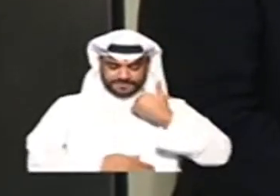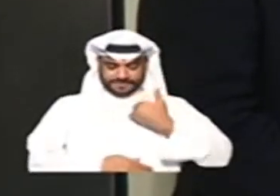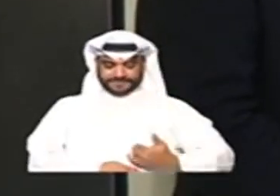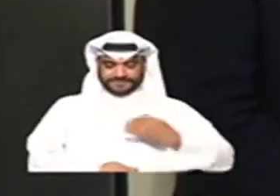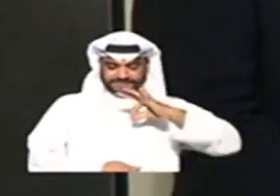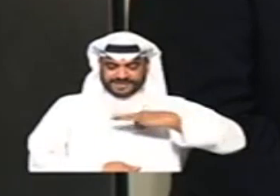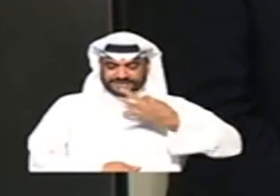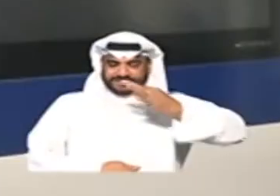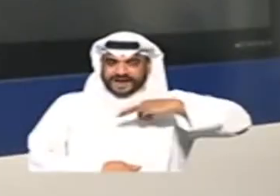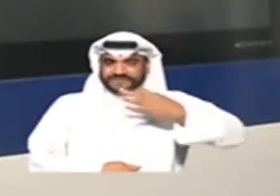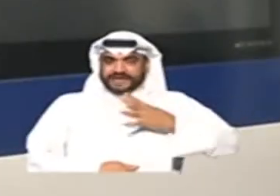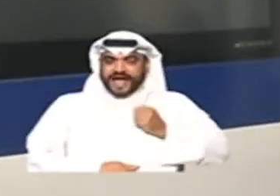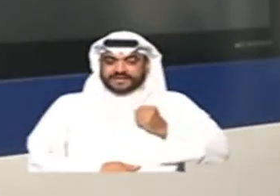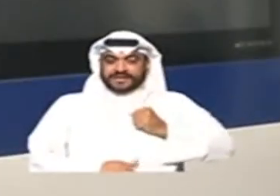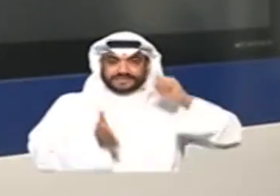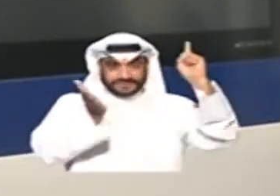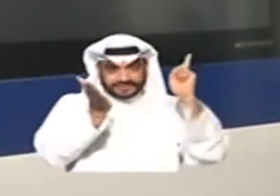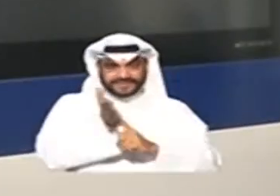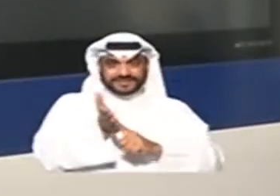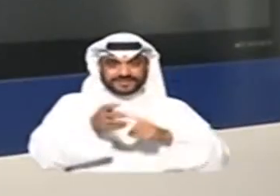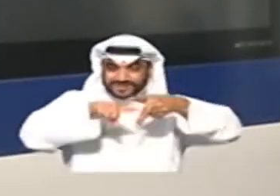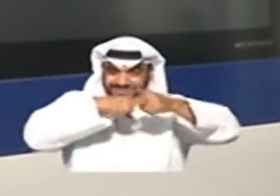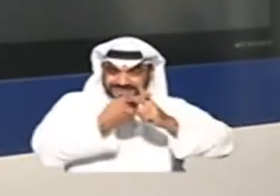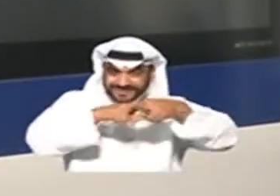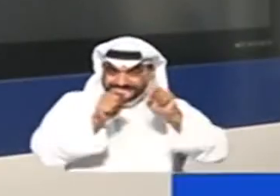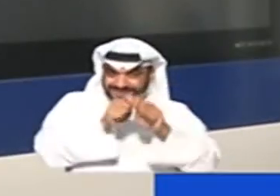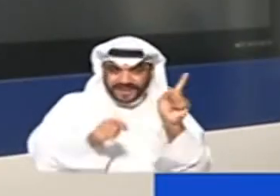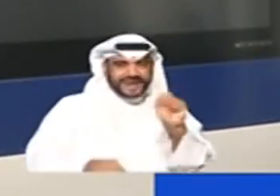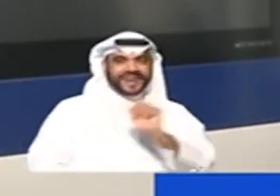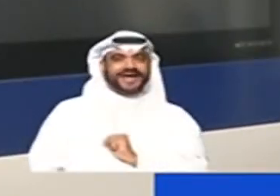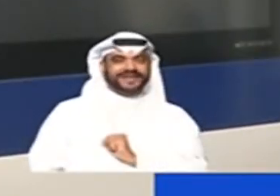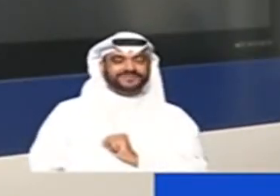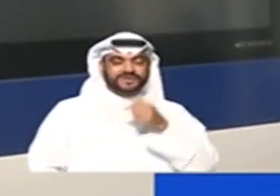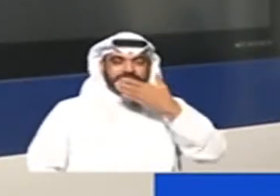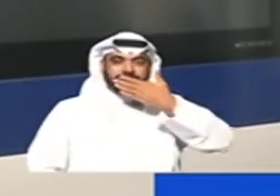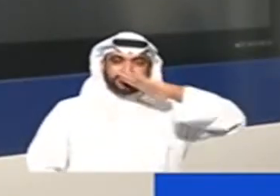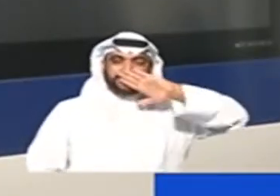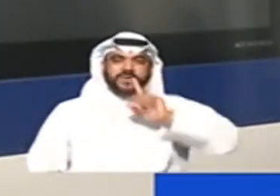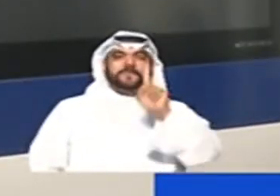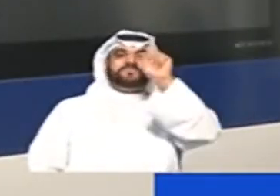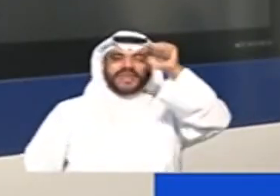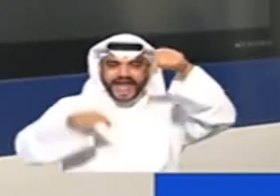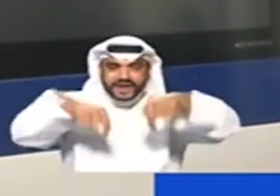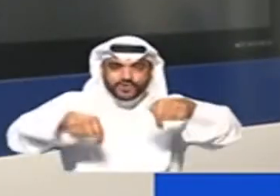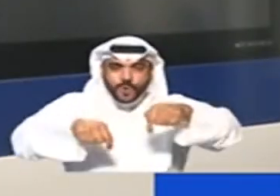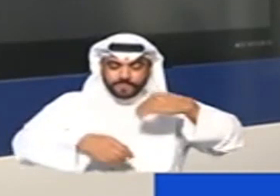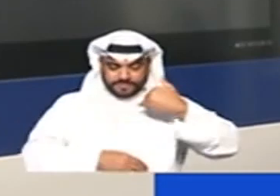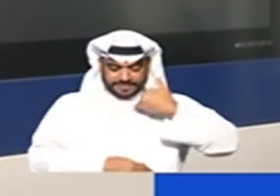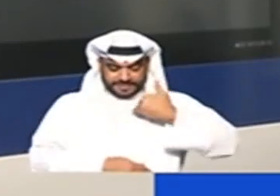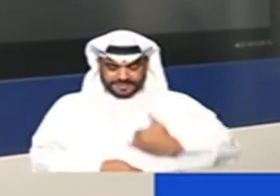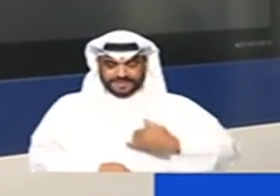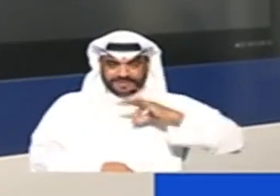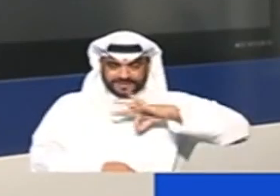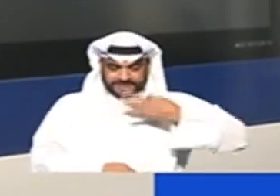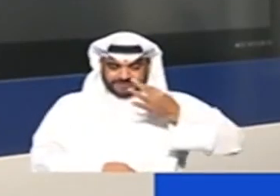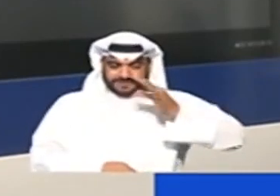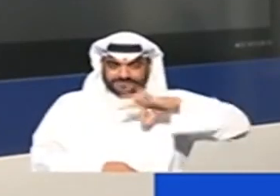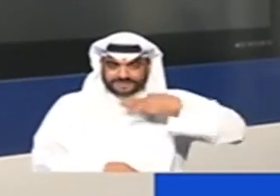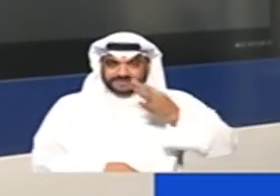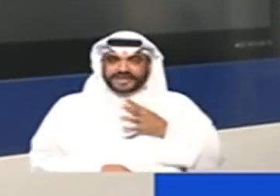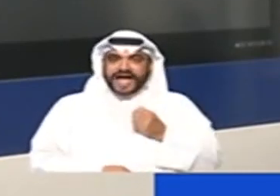العمل الصحي. الحمد لله اليوم تم زراعة أول مريض القلب في العقد الثاني من